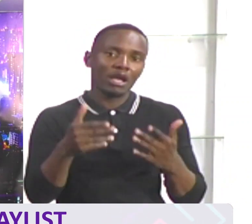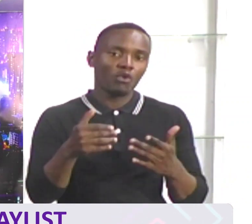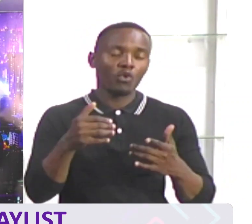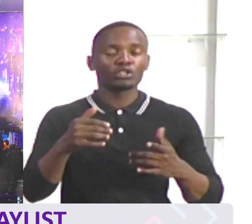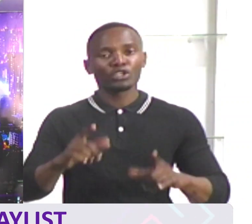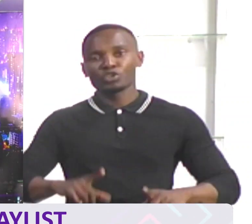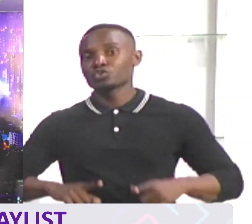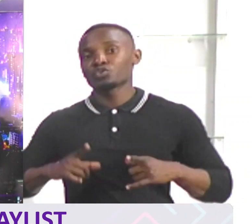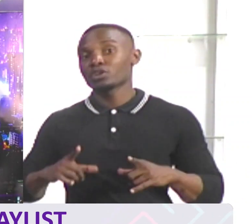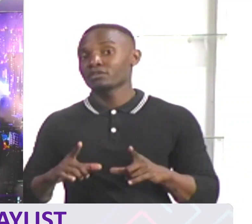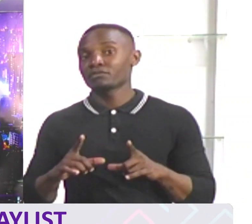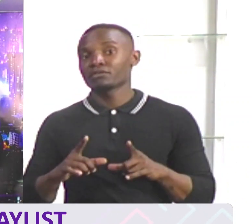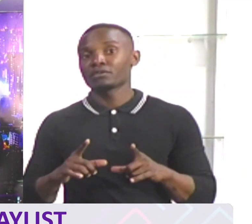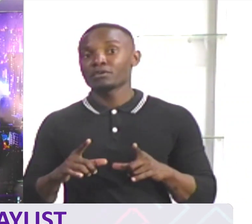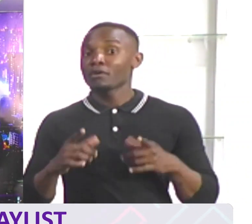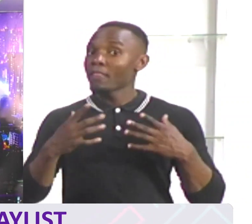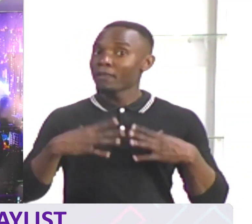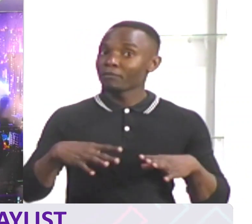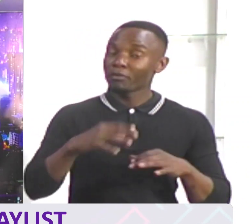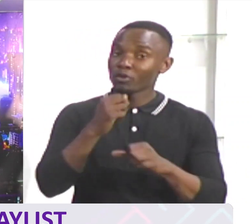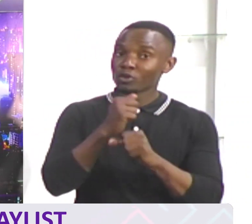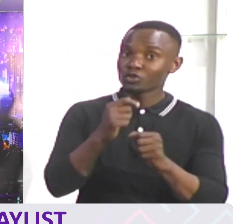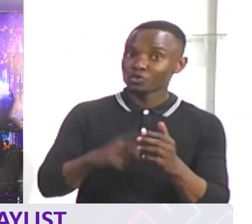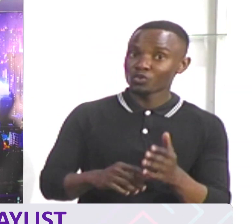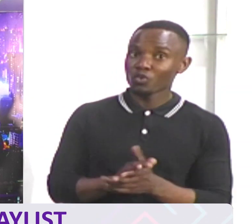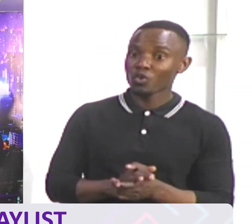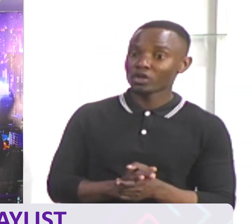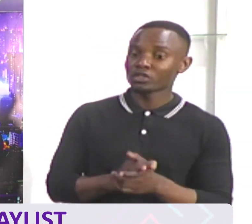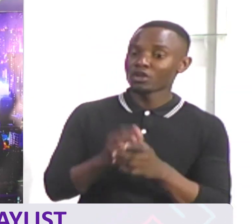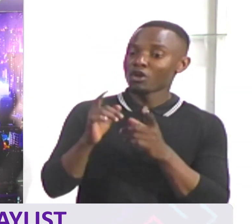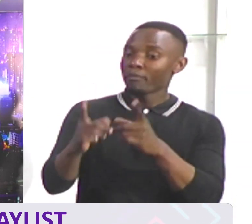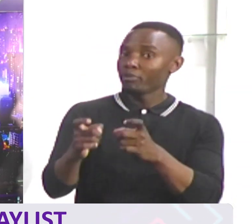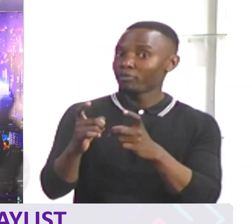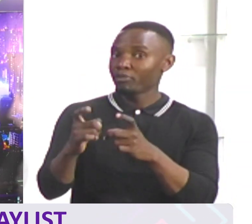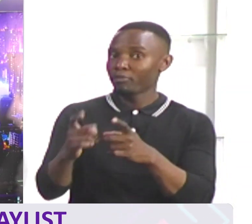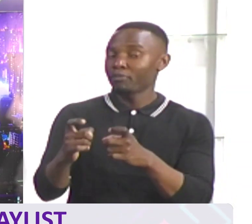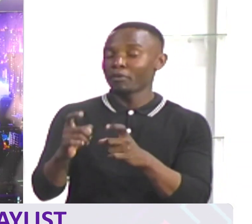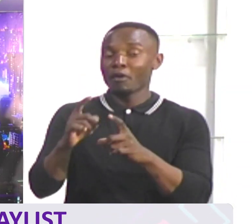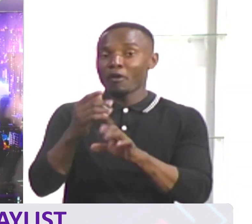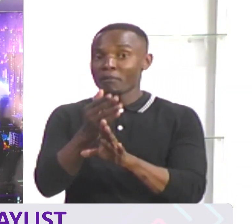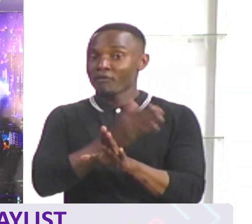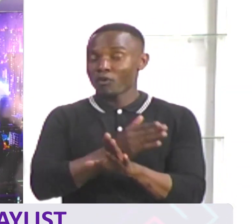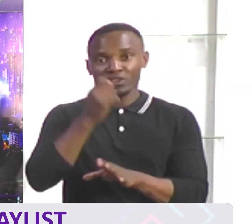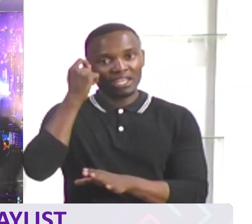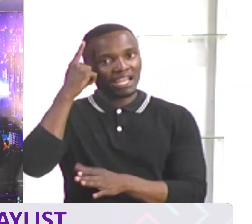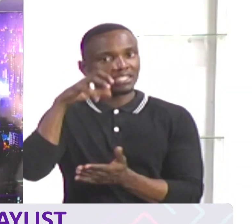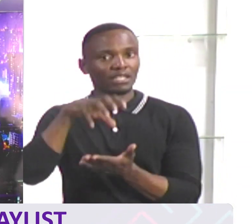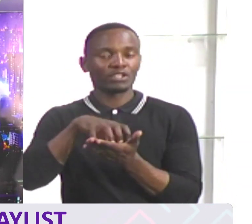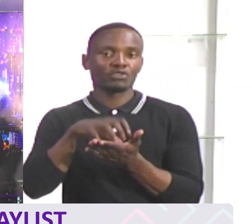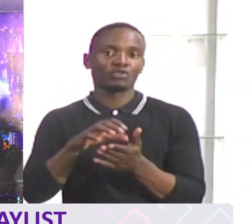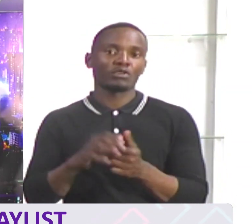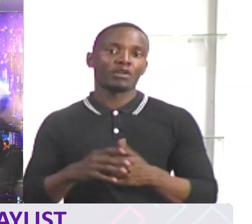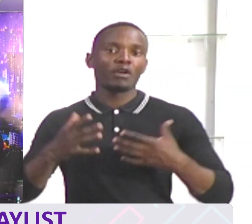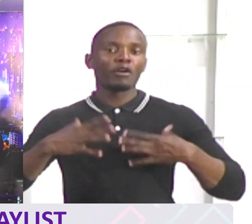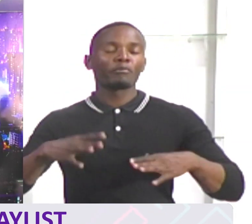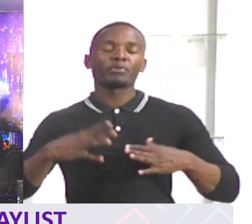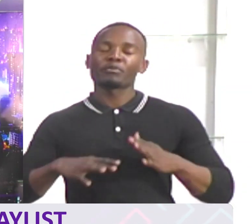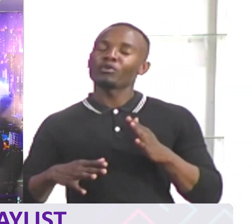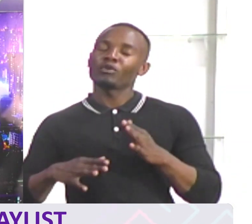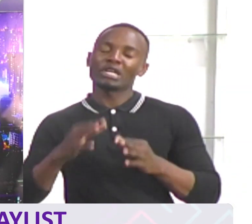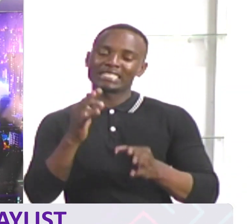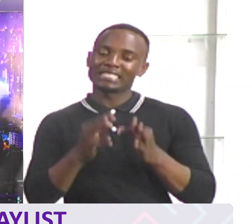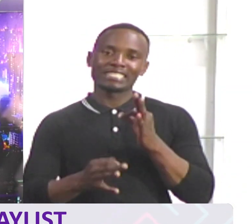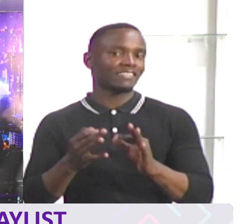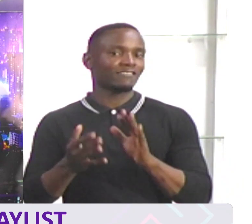So unapata criticism inakujanga immediately than to understand the situation. Bana, unapata mse, you are so quick to judge. Eh? Really?